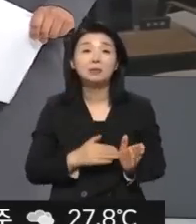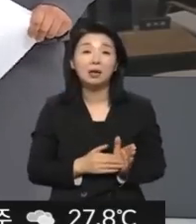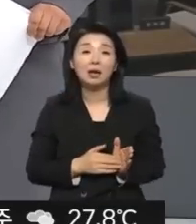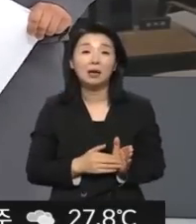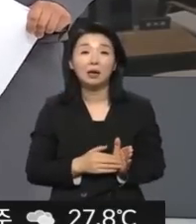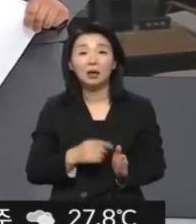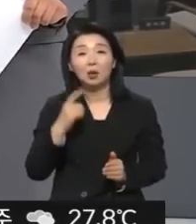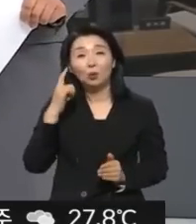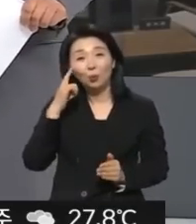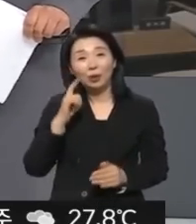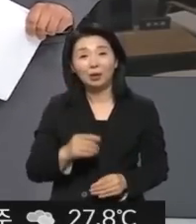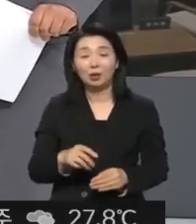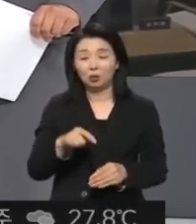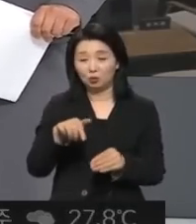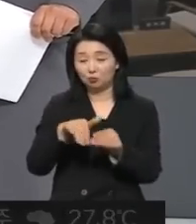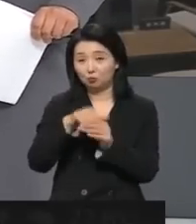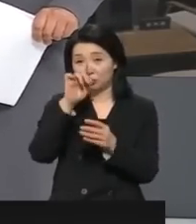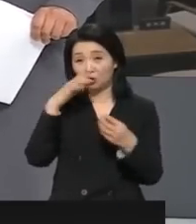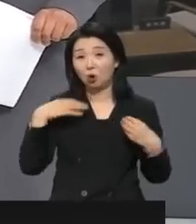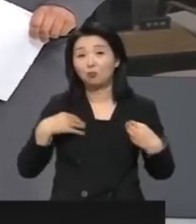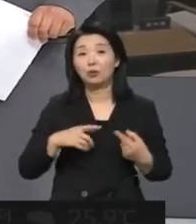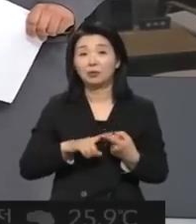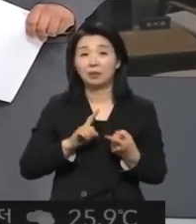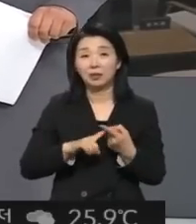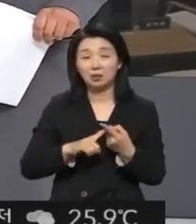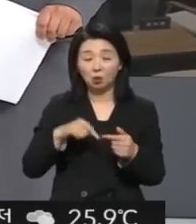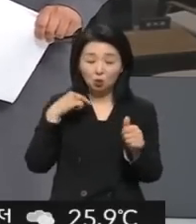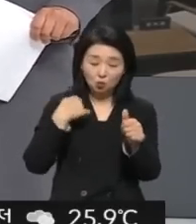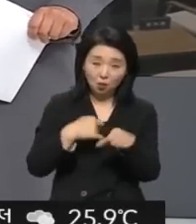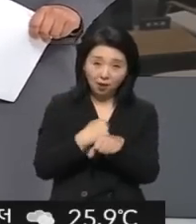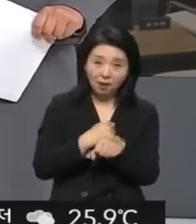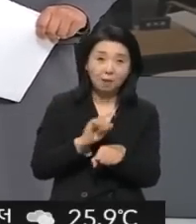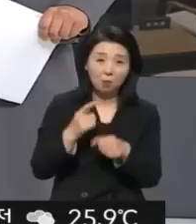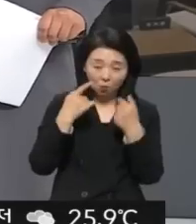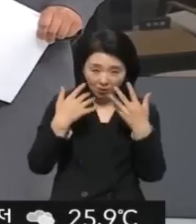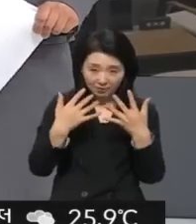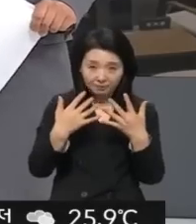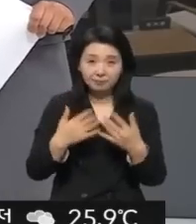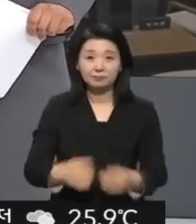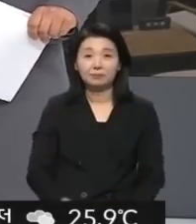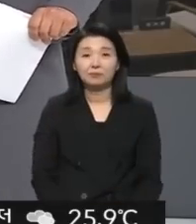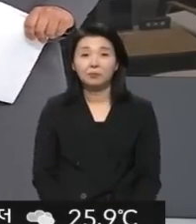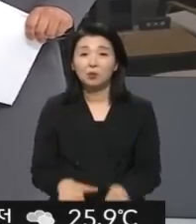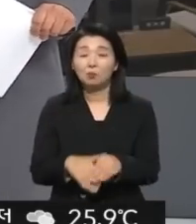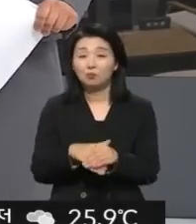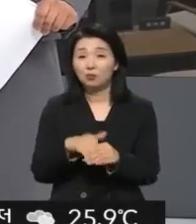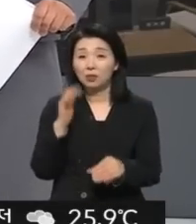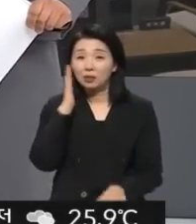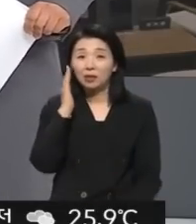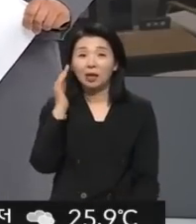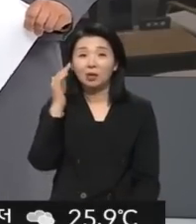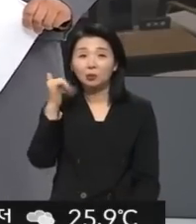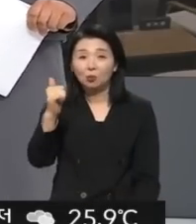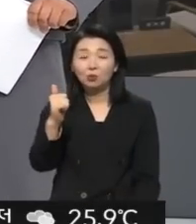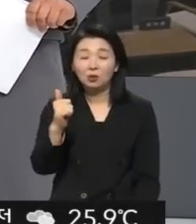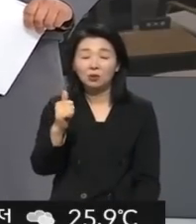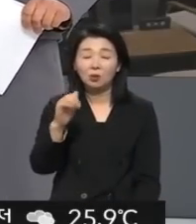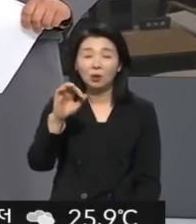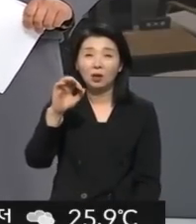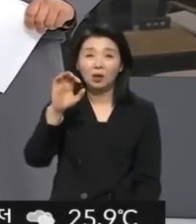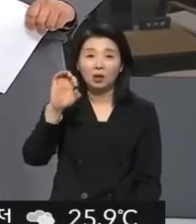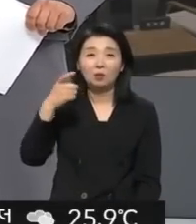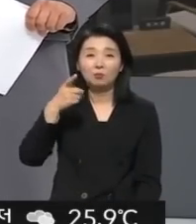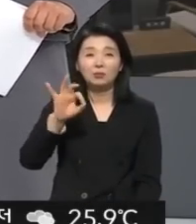일단 전임 문재인 정부에 대해서 어떻게 교육할지는 확실해 보였습니다. 문재인 전 대통령의 풍산계 파양